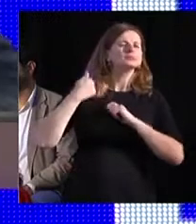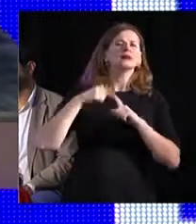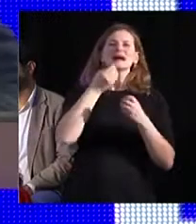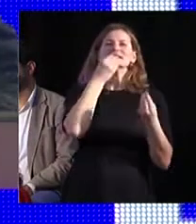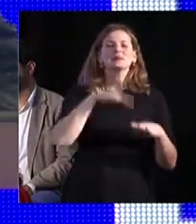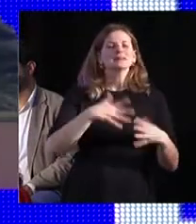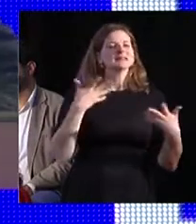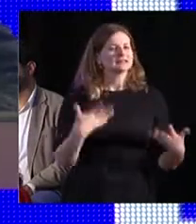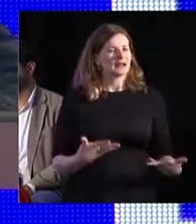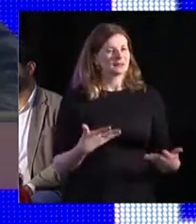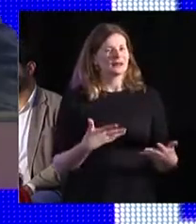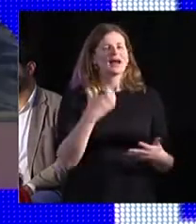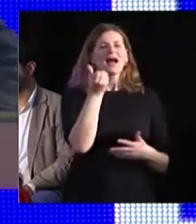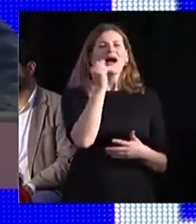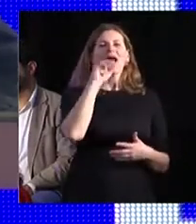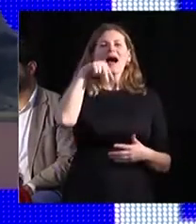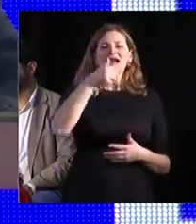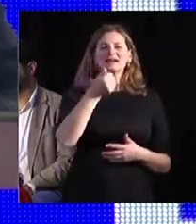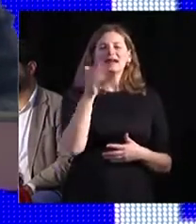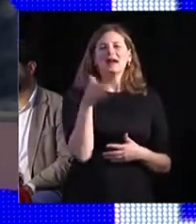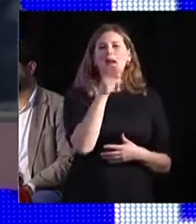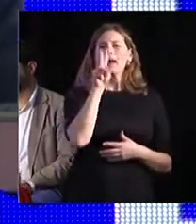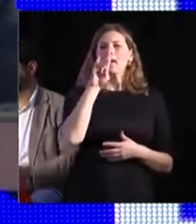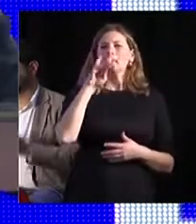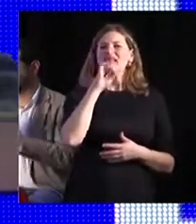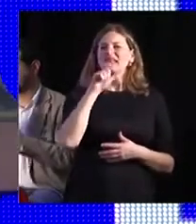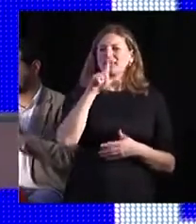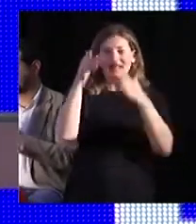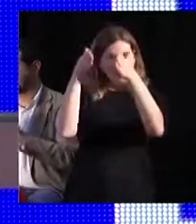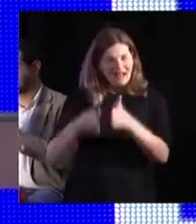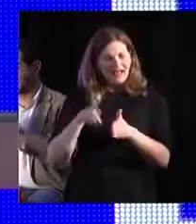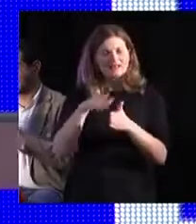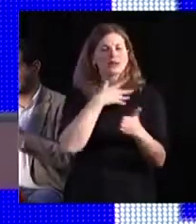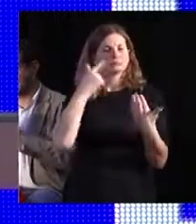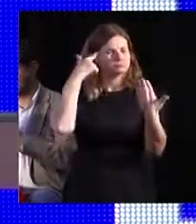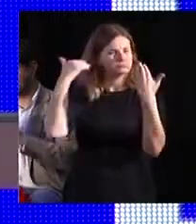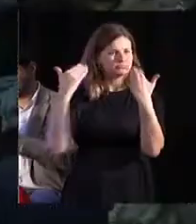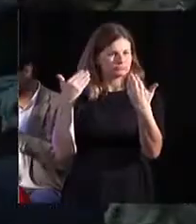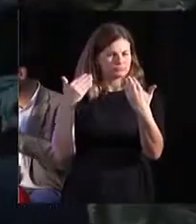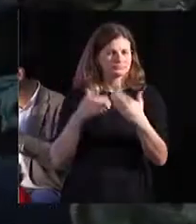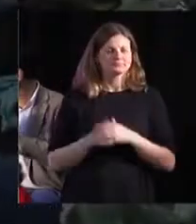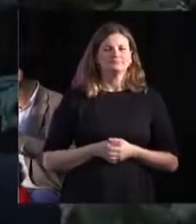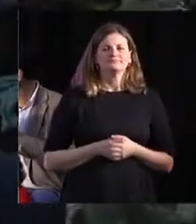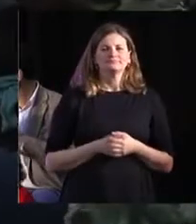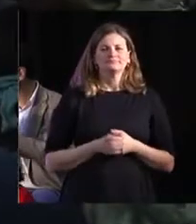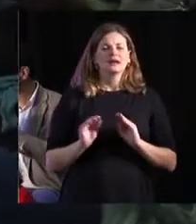dia l'Aina Vidal. I a ella li volia agrair que hagi donat aquest pas. Gràcies, Aina, no sé on